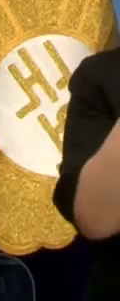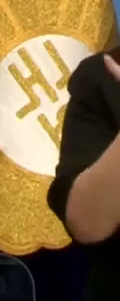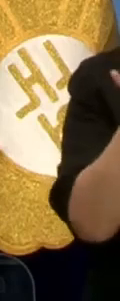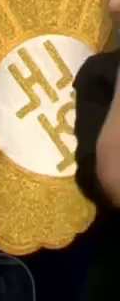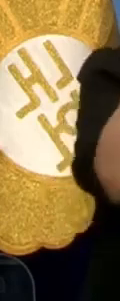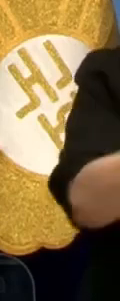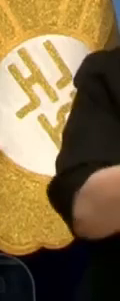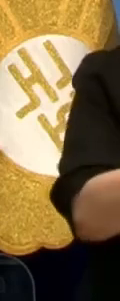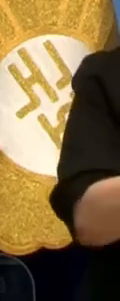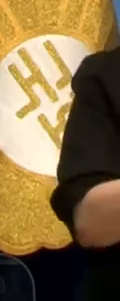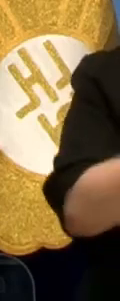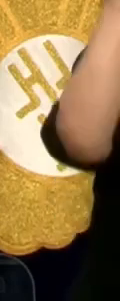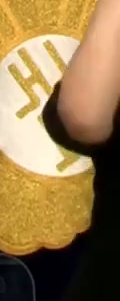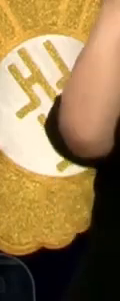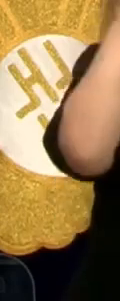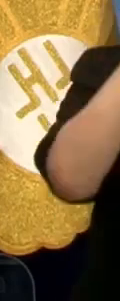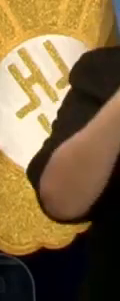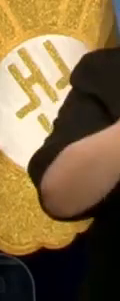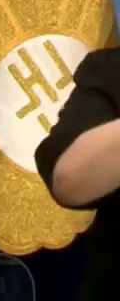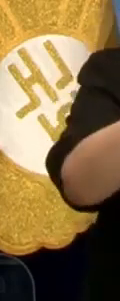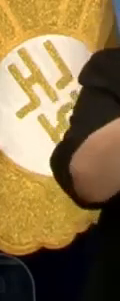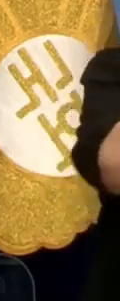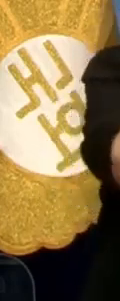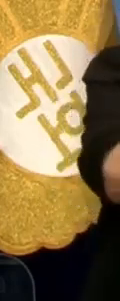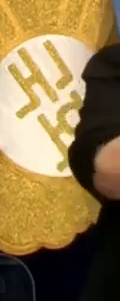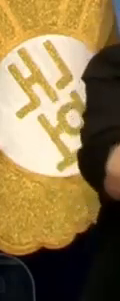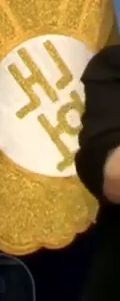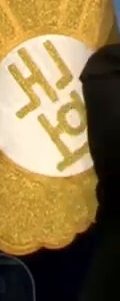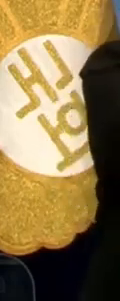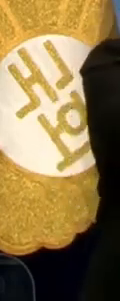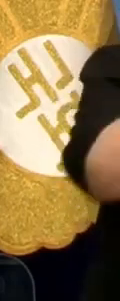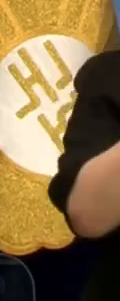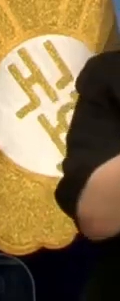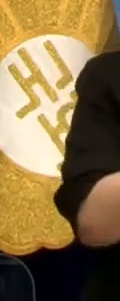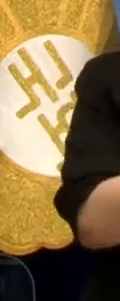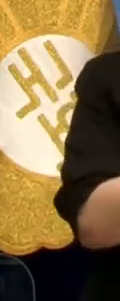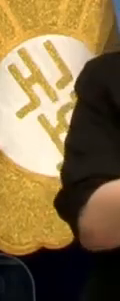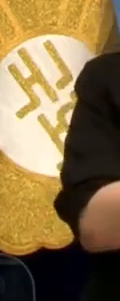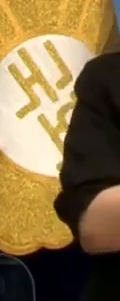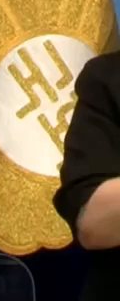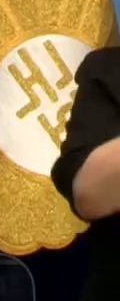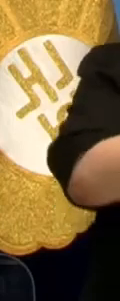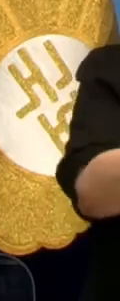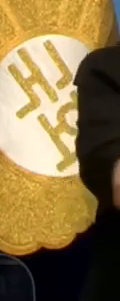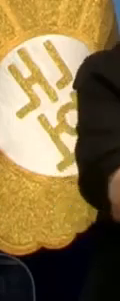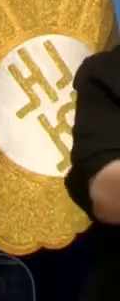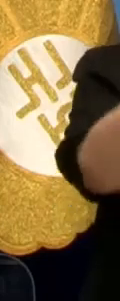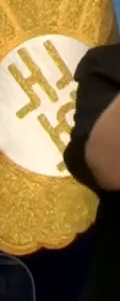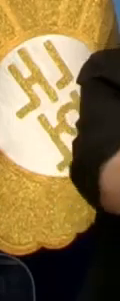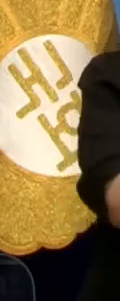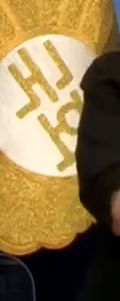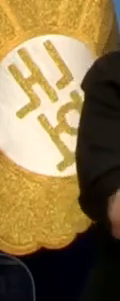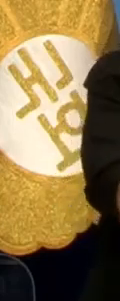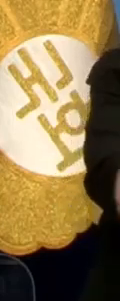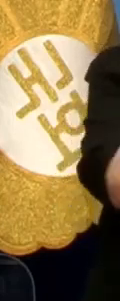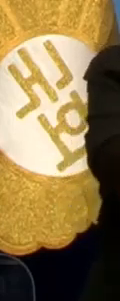기본소득을 대한민국의 국가정책으로 반드시 도입해서 조세저항을 최소화하는